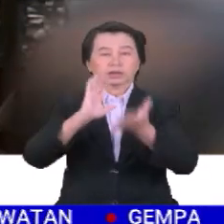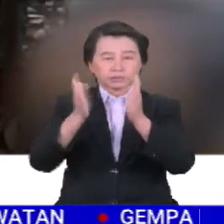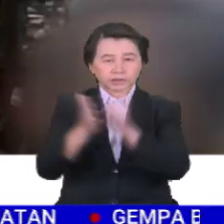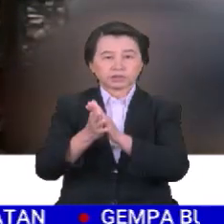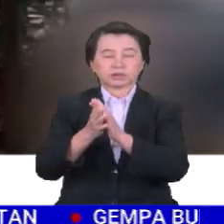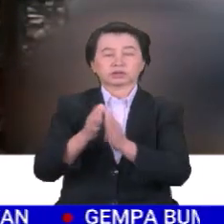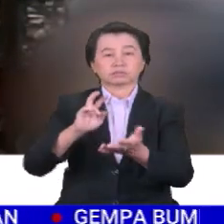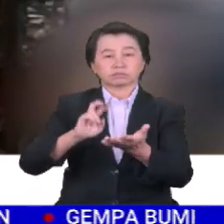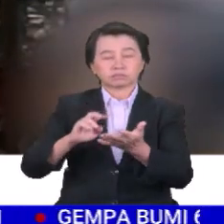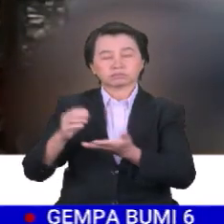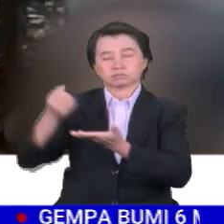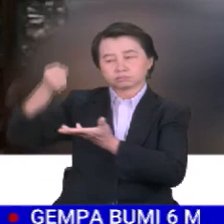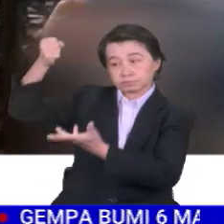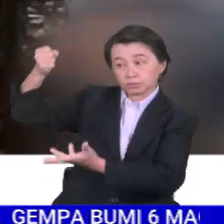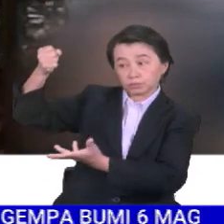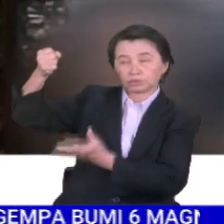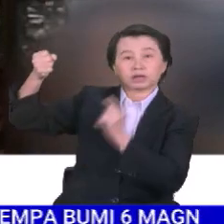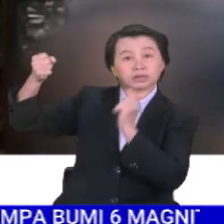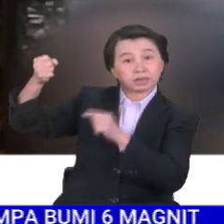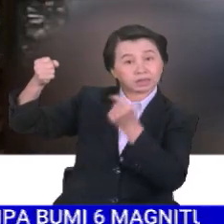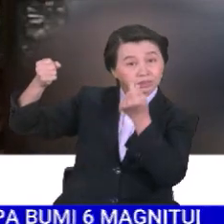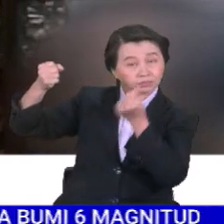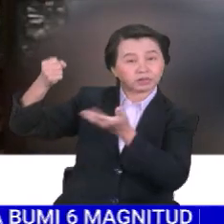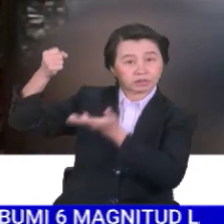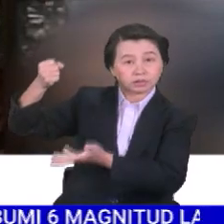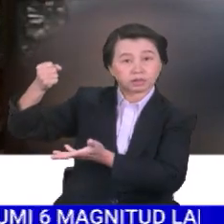itu telah di